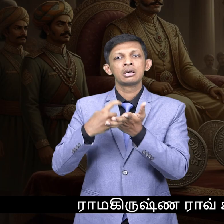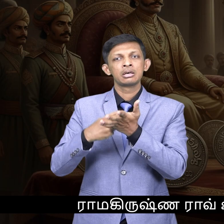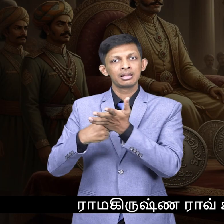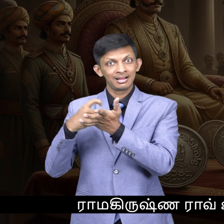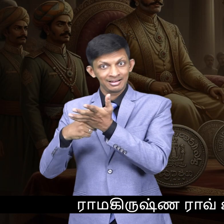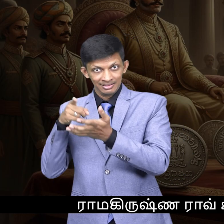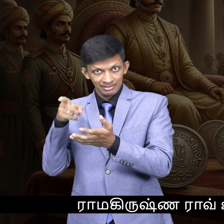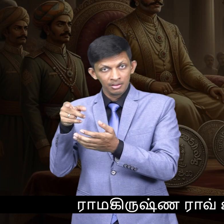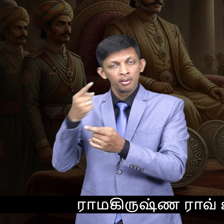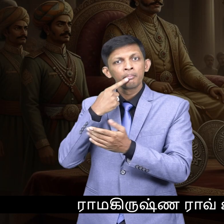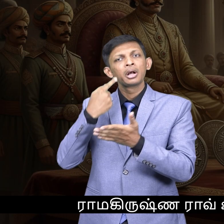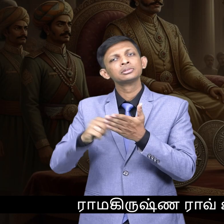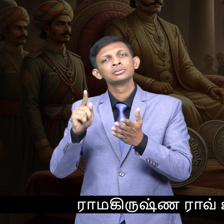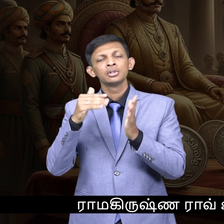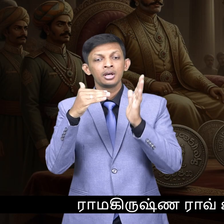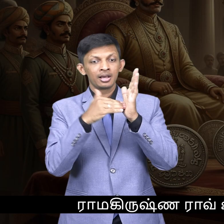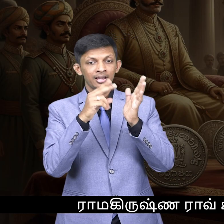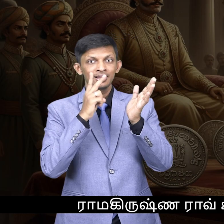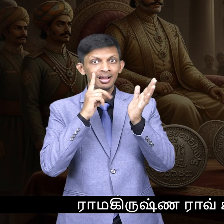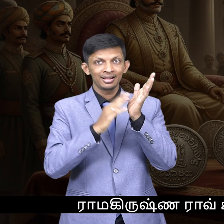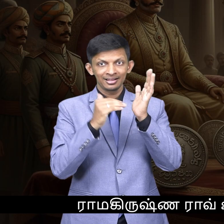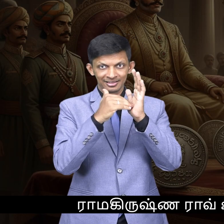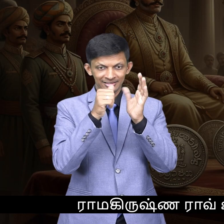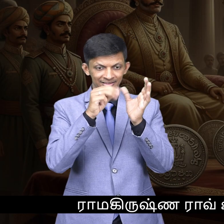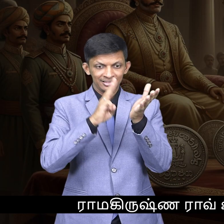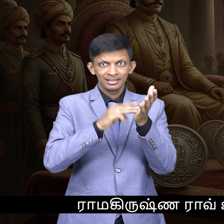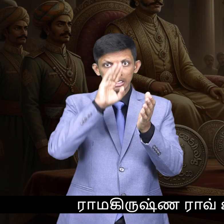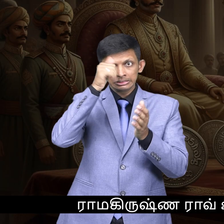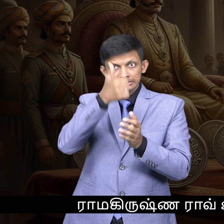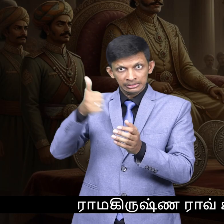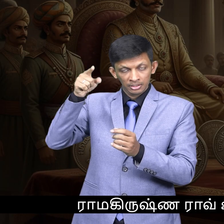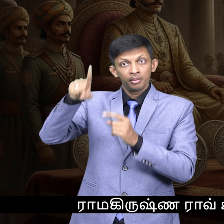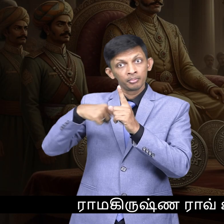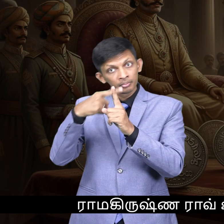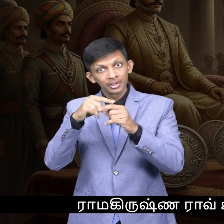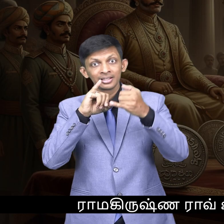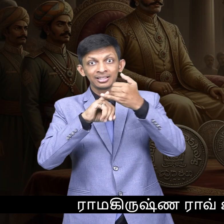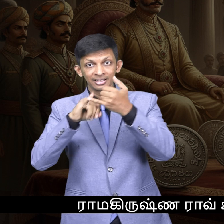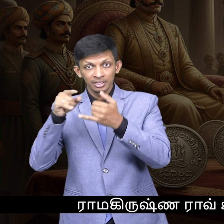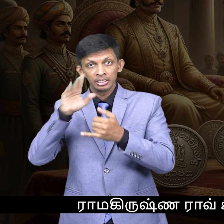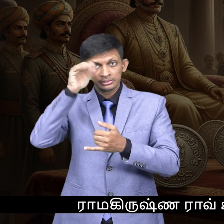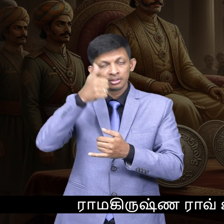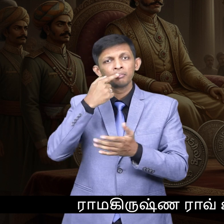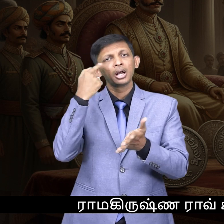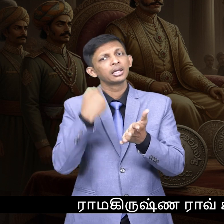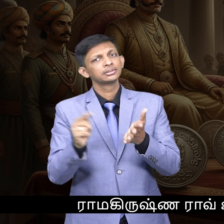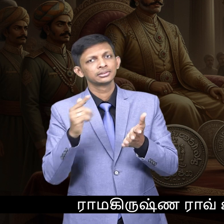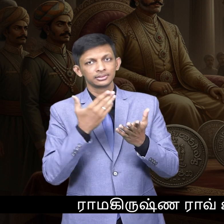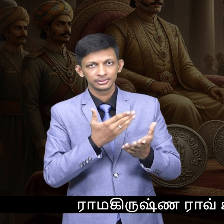ஷாவின் அனுமதியுடன் ராமகிருஷ்ண ராவ் உருவாக்கிய ஒரு சிறப்பு நாணயங்கள்.